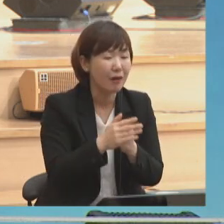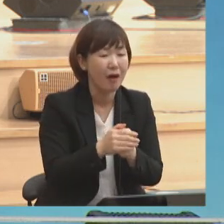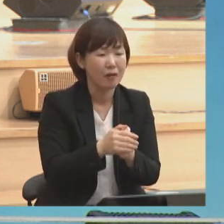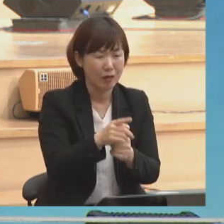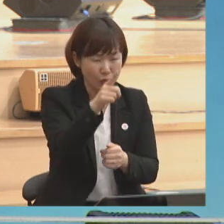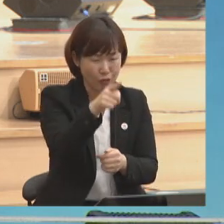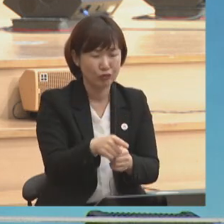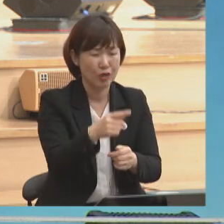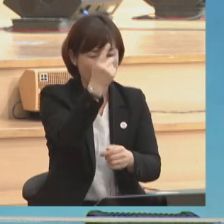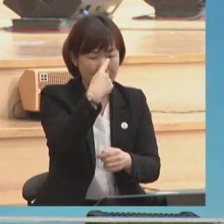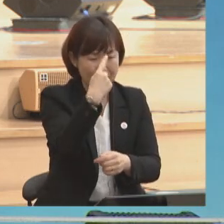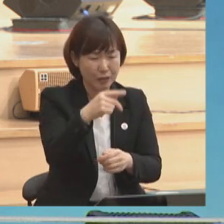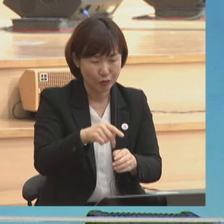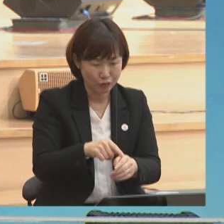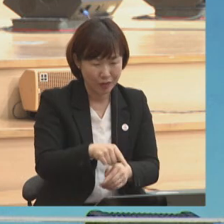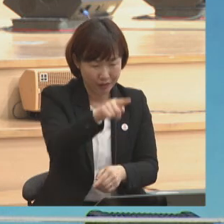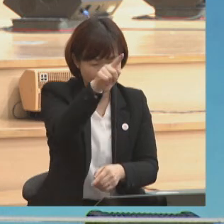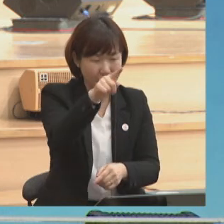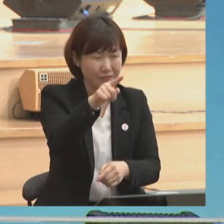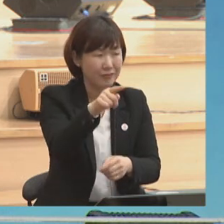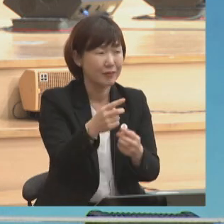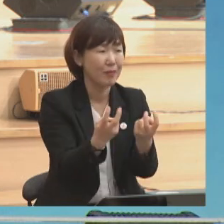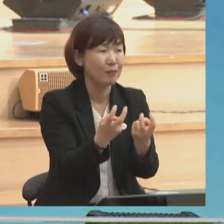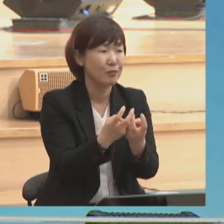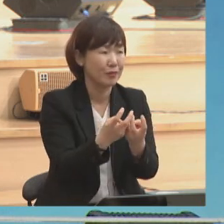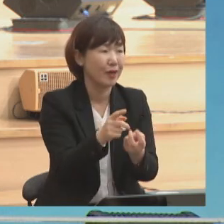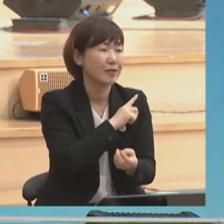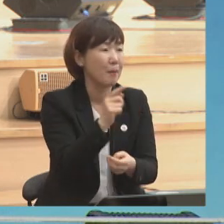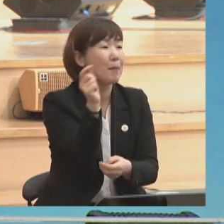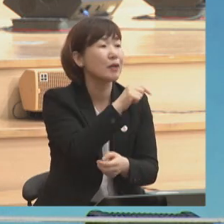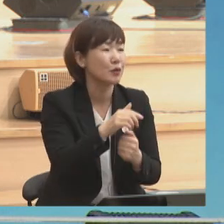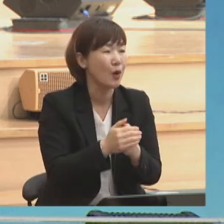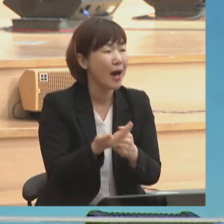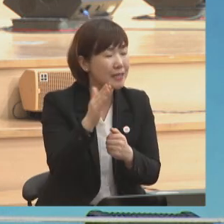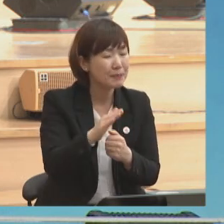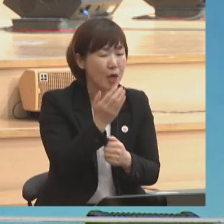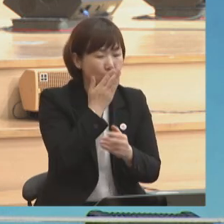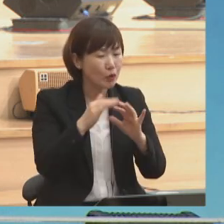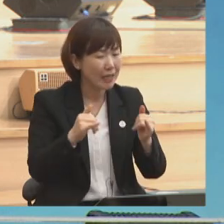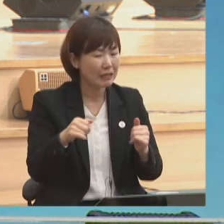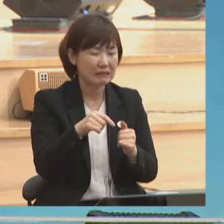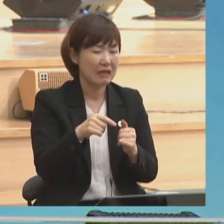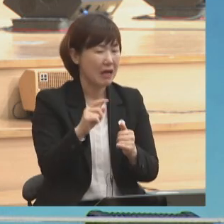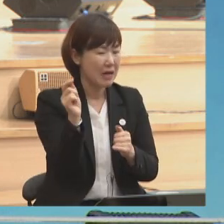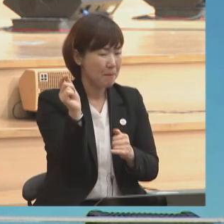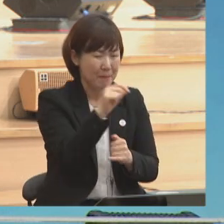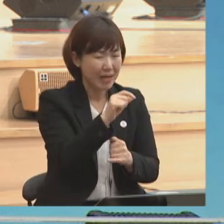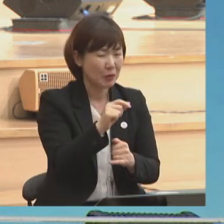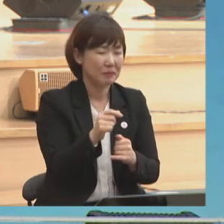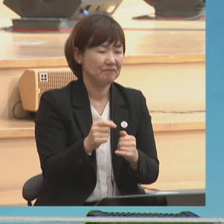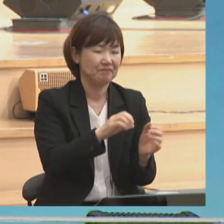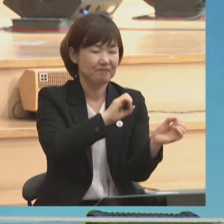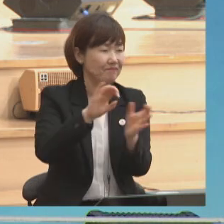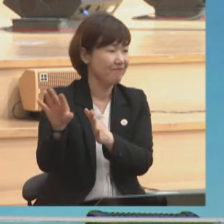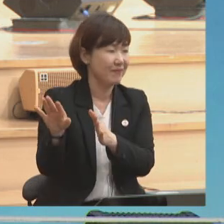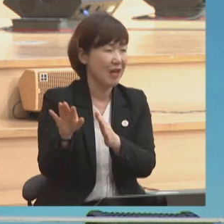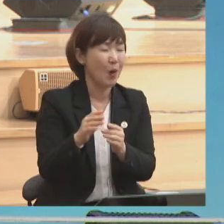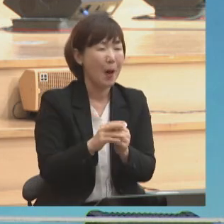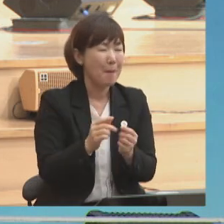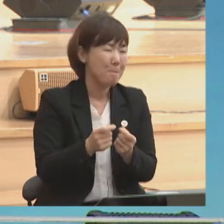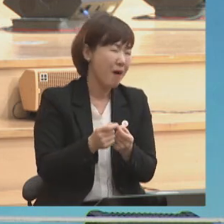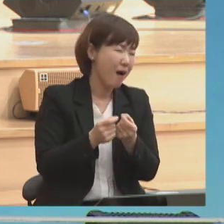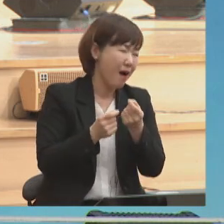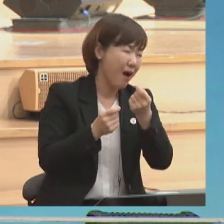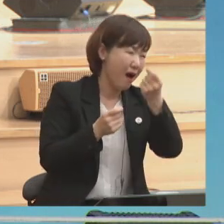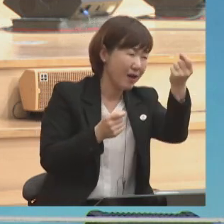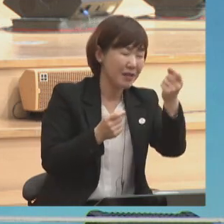되죠. 그런데 그 길을 선택했다 안 했다? 유대인들은 그 길을 갔다 안 갔다? 안 갔다. 훨씬 더 멀리